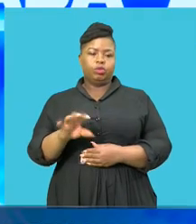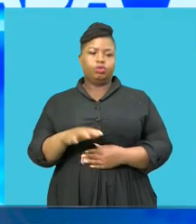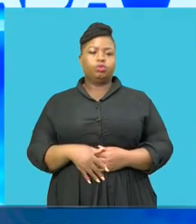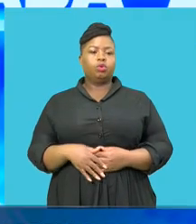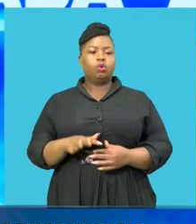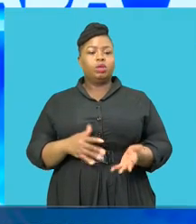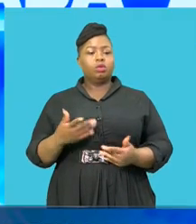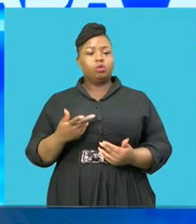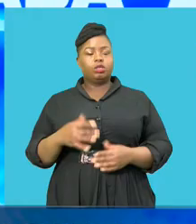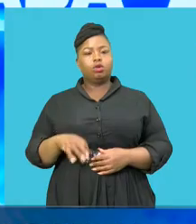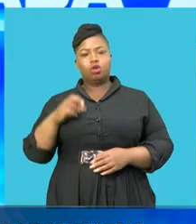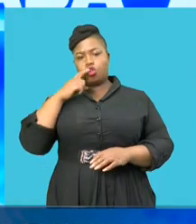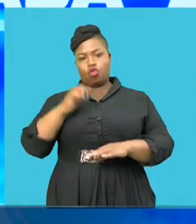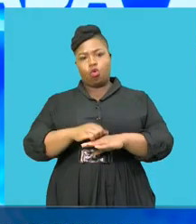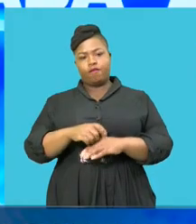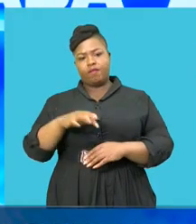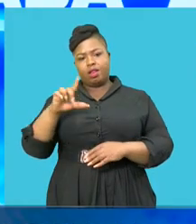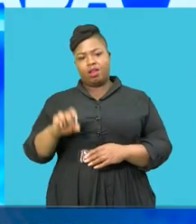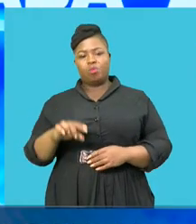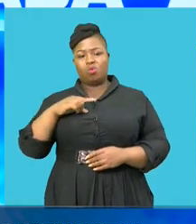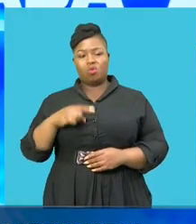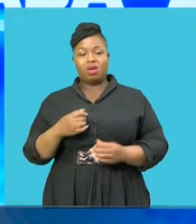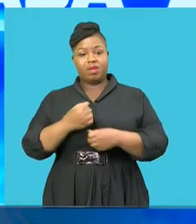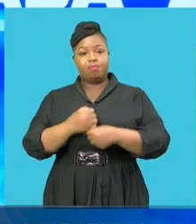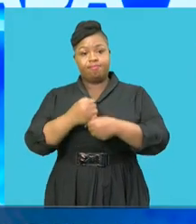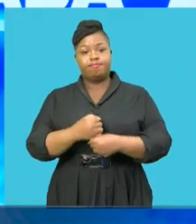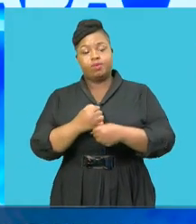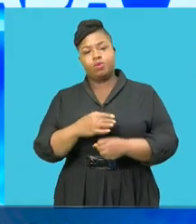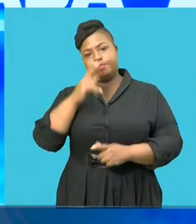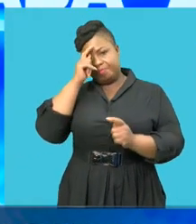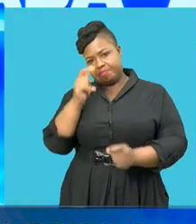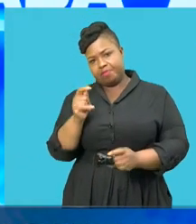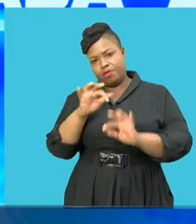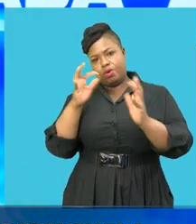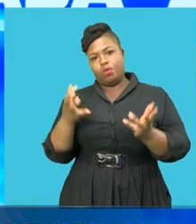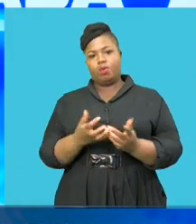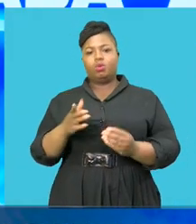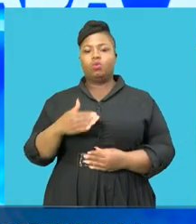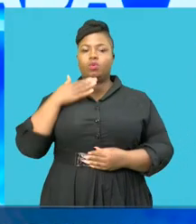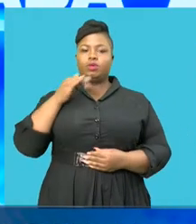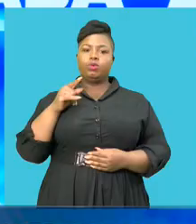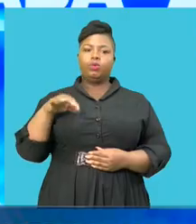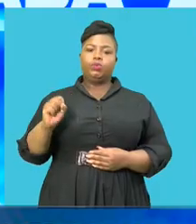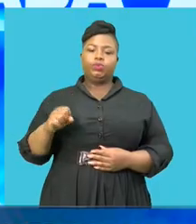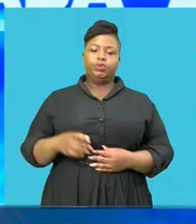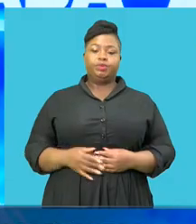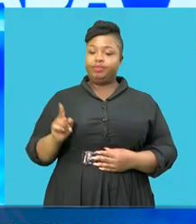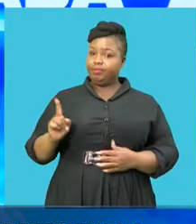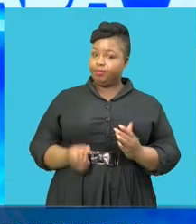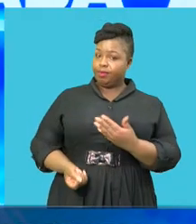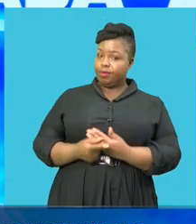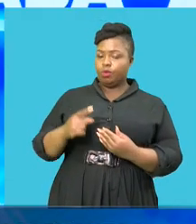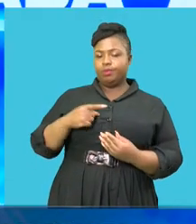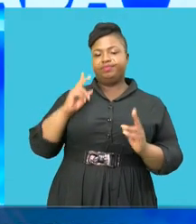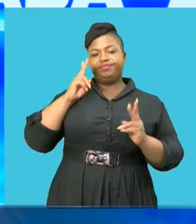Equestrian Centre eRockville eyasungelwa umgibeli wehashi ohlonishwa umhlaba wonke u-Enos Mafukade. Lokhu kulandela